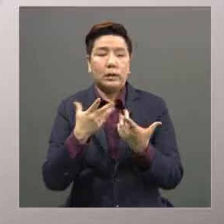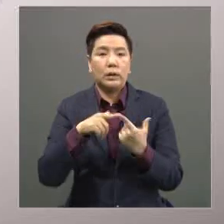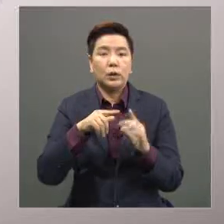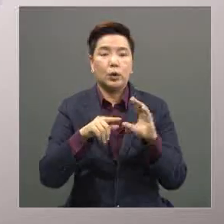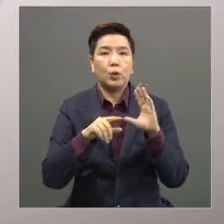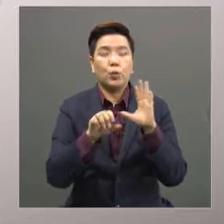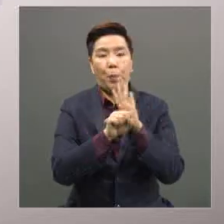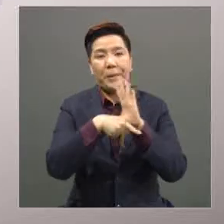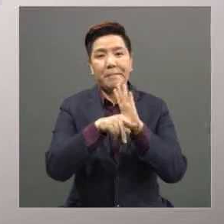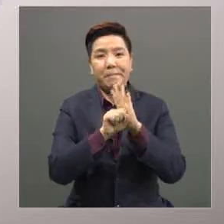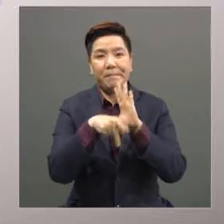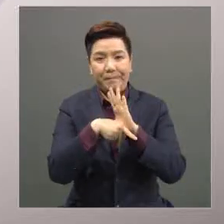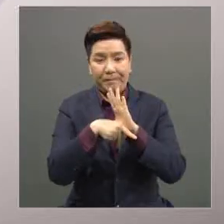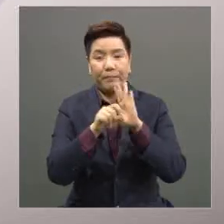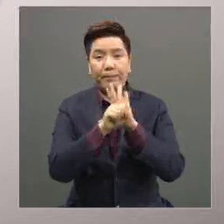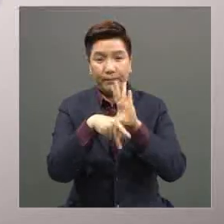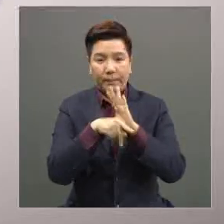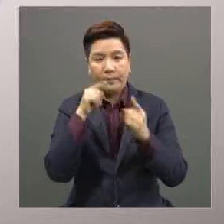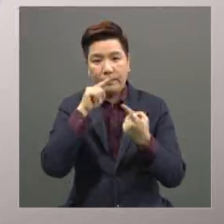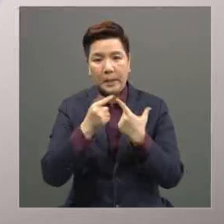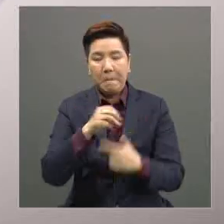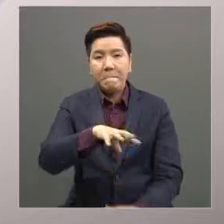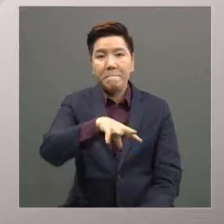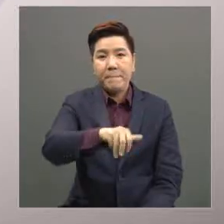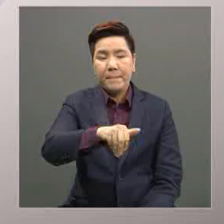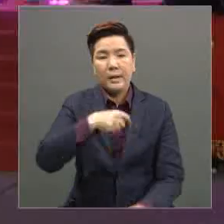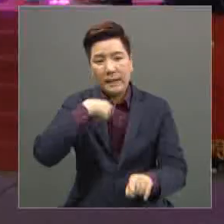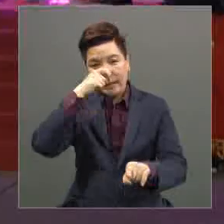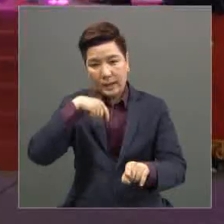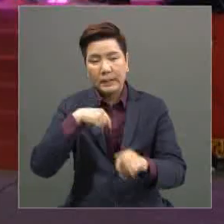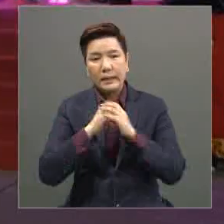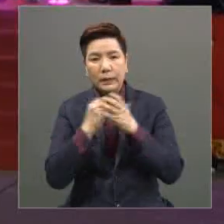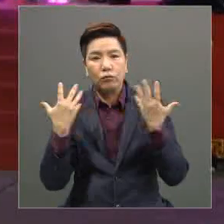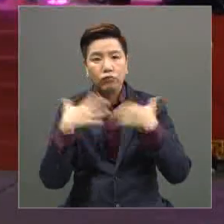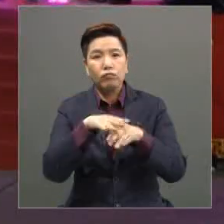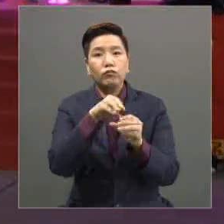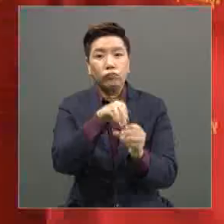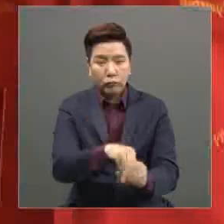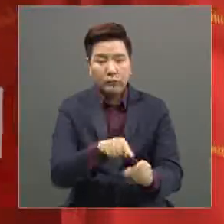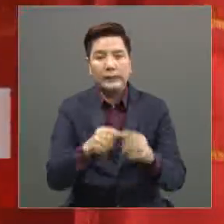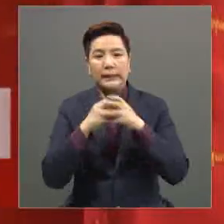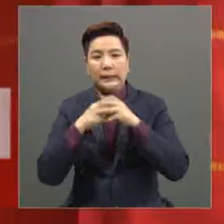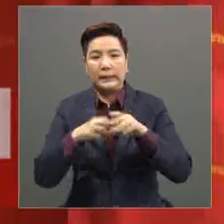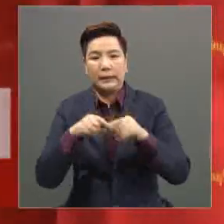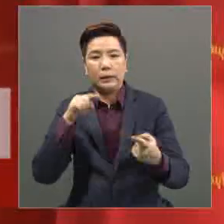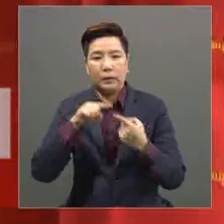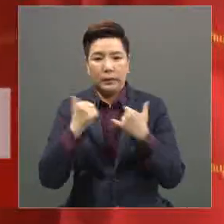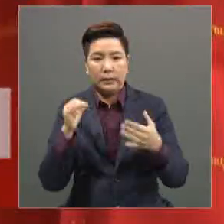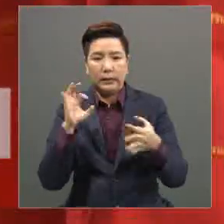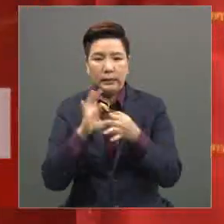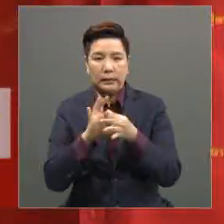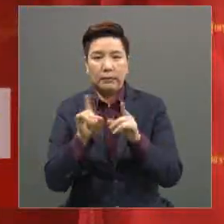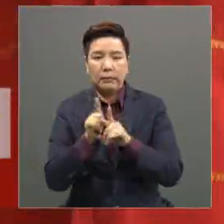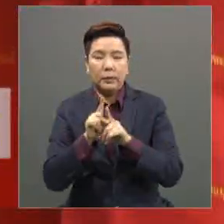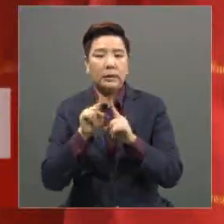สุพรรณบุรีครับที่สุพรรณเนี่ยก็ถือว่าเป็นอีกหนึ่งเมืองที่มีชาวไทยเชื้อสายจีนอยู่เยอะนะฮะเขาจัดงานตรุษจีนบริเวณลานกิจกรรมห